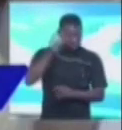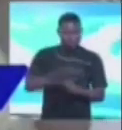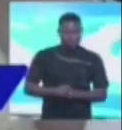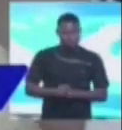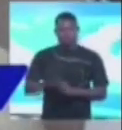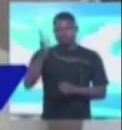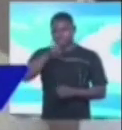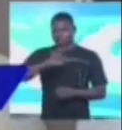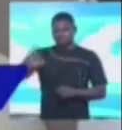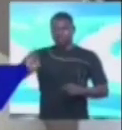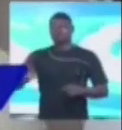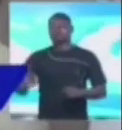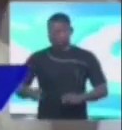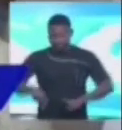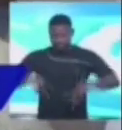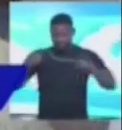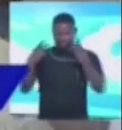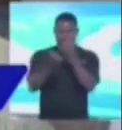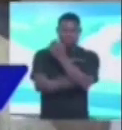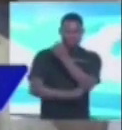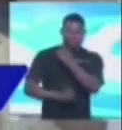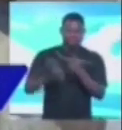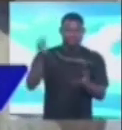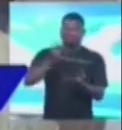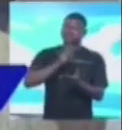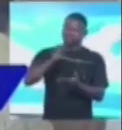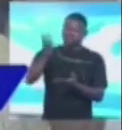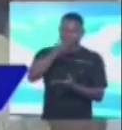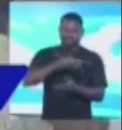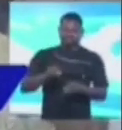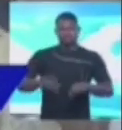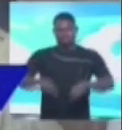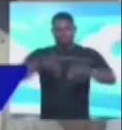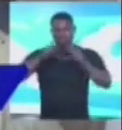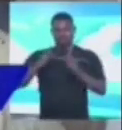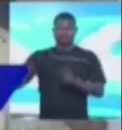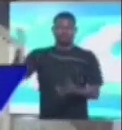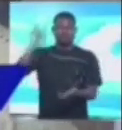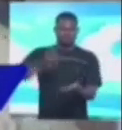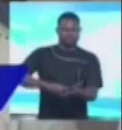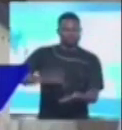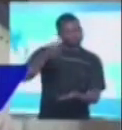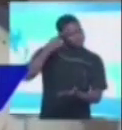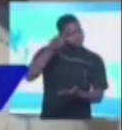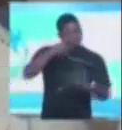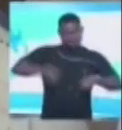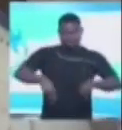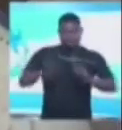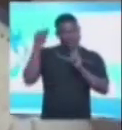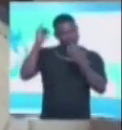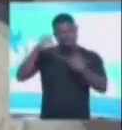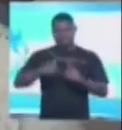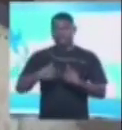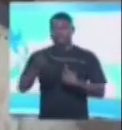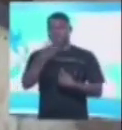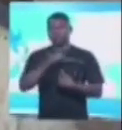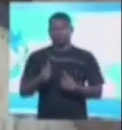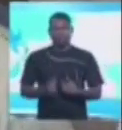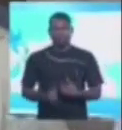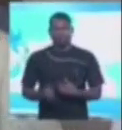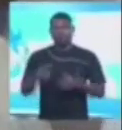est pour l'instant l'occasion de signer cette convention au permettre qu'il y ait un cadre